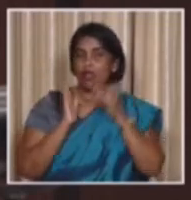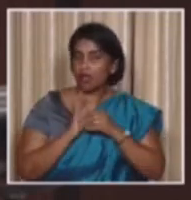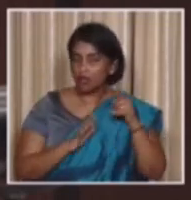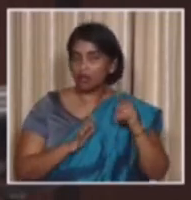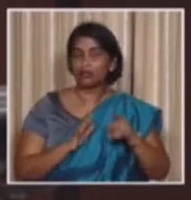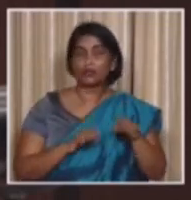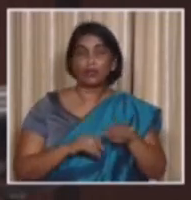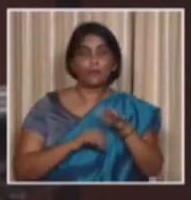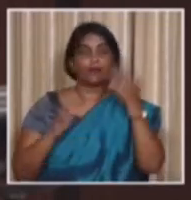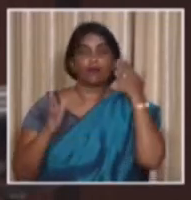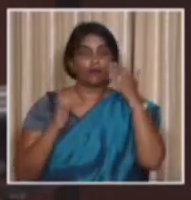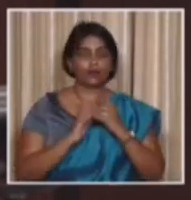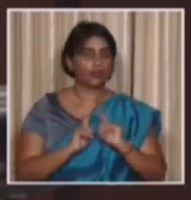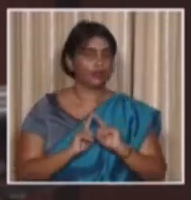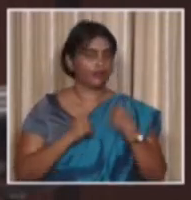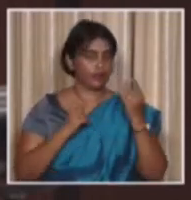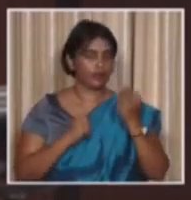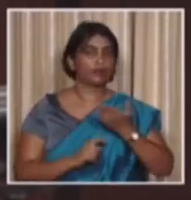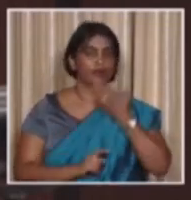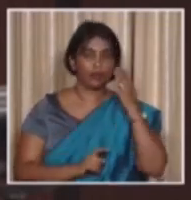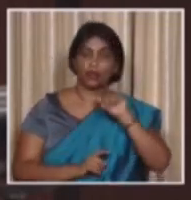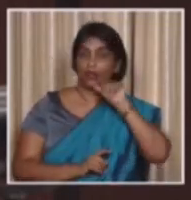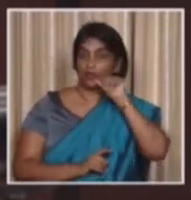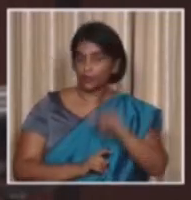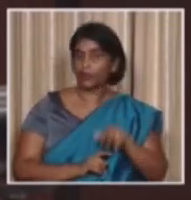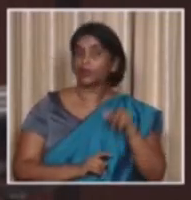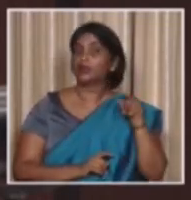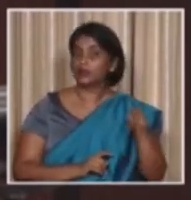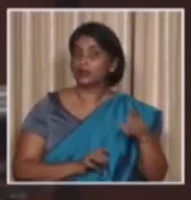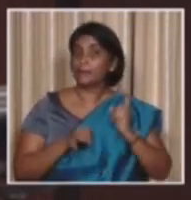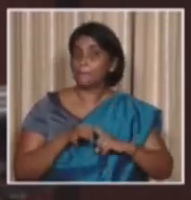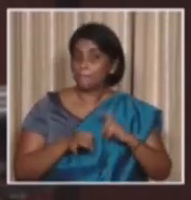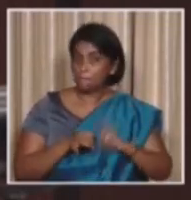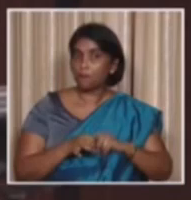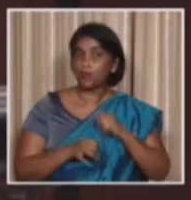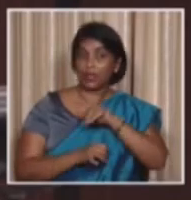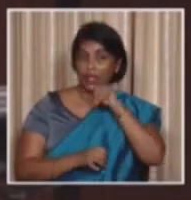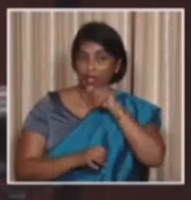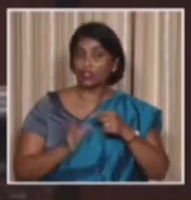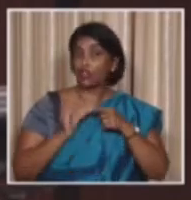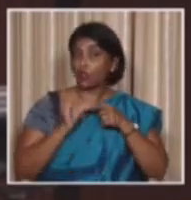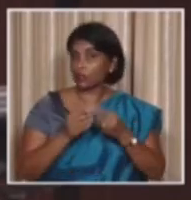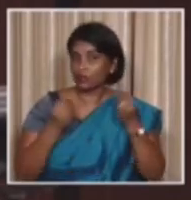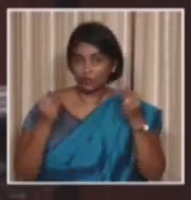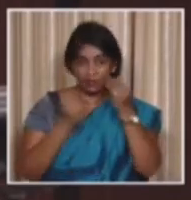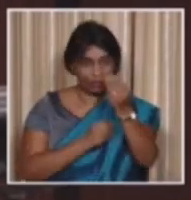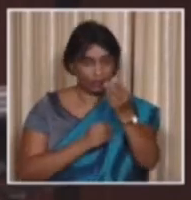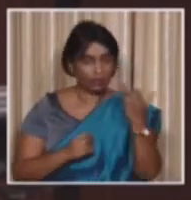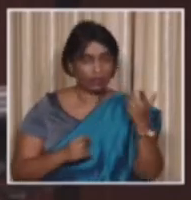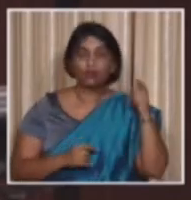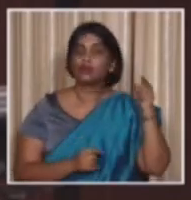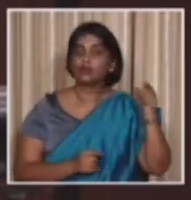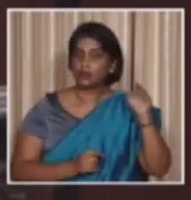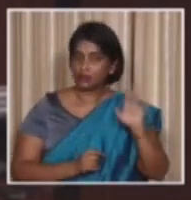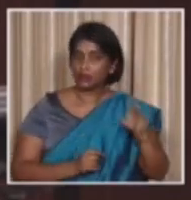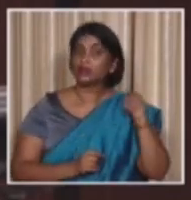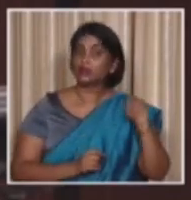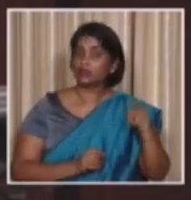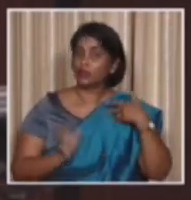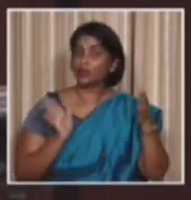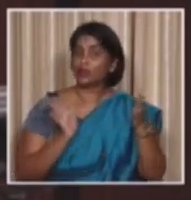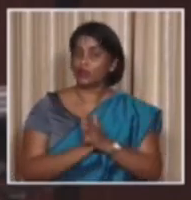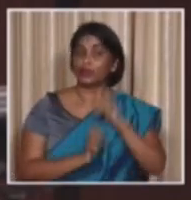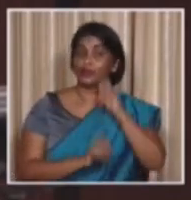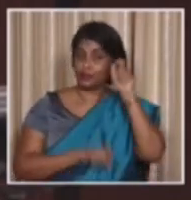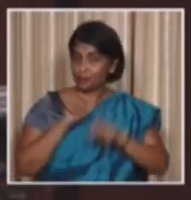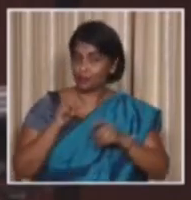அவர்களுடைய போராட்டத்திற்கு ஒரு முடிவில்லை என்று சொன்னால், விடிவில்லை என்று சொன்னால், நிச்சயமாக அவர்களும் மக்களும் இணைந்து போராட்டத்தினுடைய